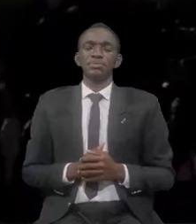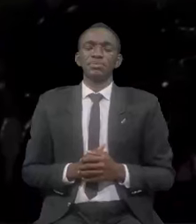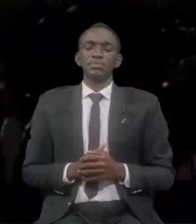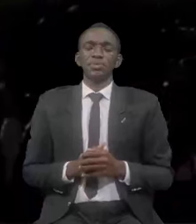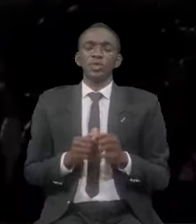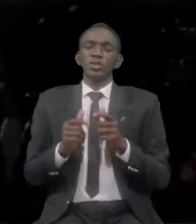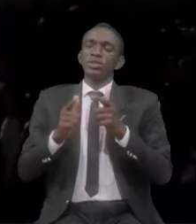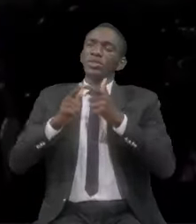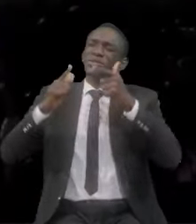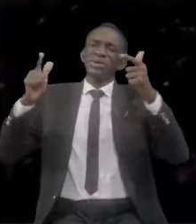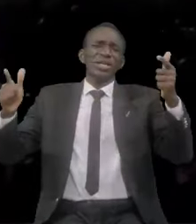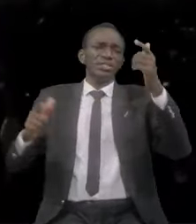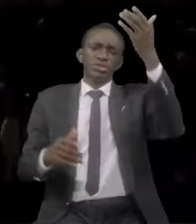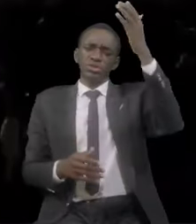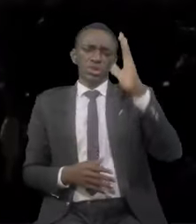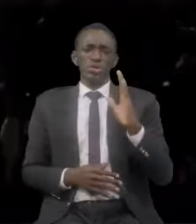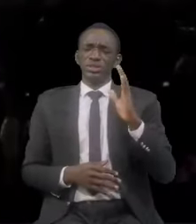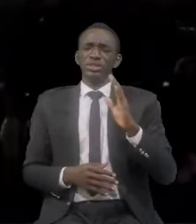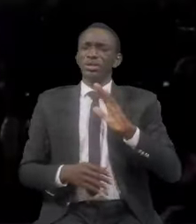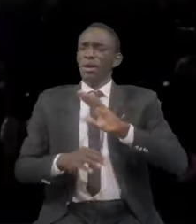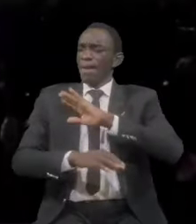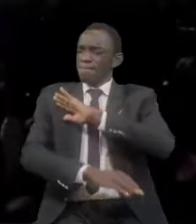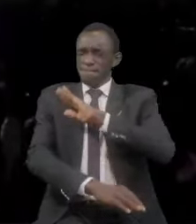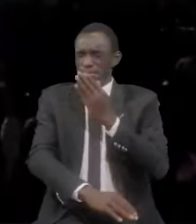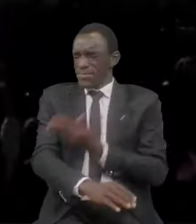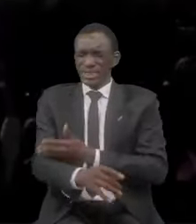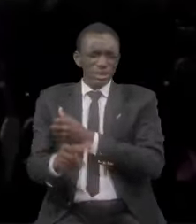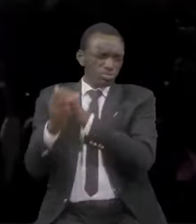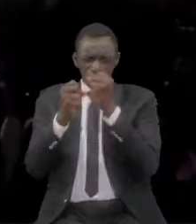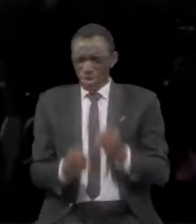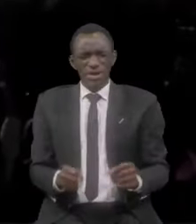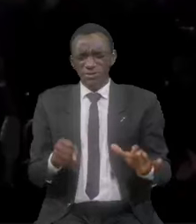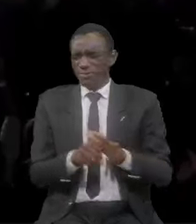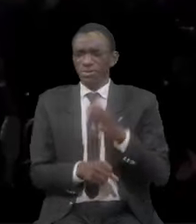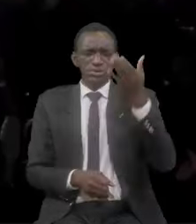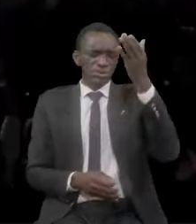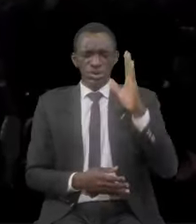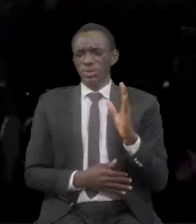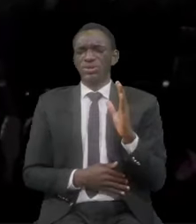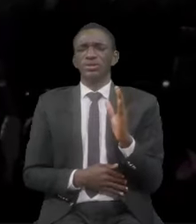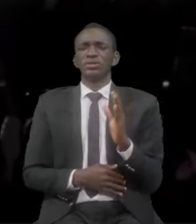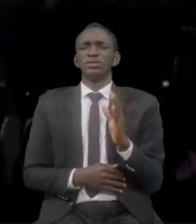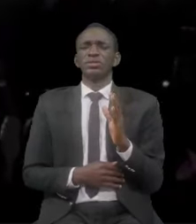grand Dieu, Dieu, le puissant Dieu, le Dieu fort,